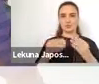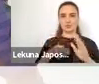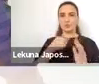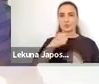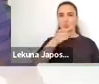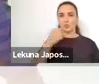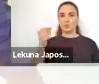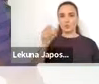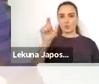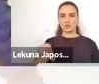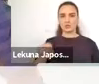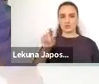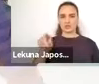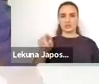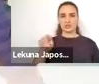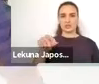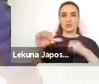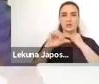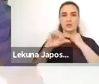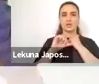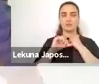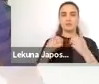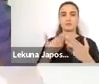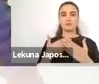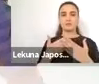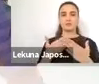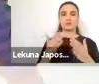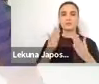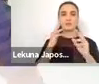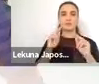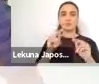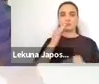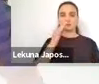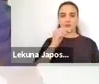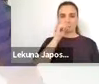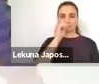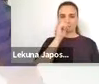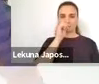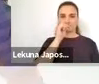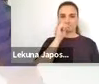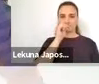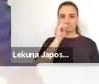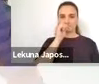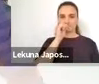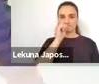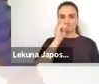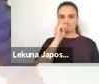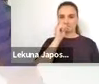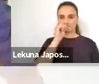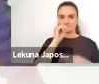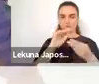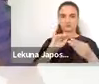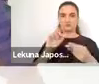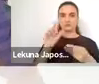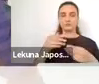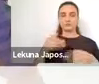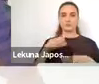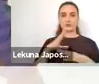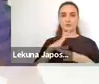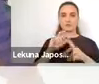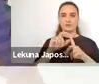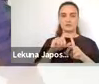უფროსის წაწყოლით. ოღონდ სიმართლეა, ძალიან ვულწრფელად მეგობარმა მირჩია ეს სიტყვა ქართულად.